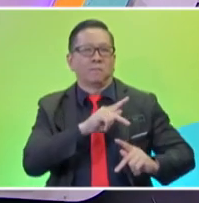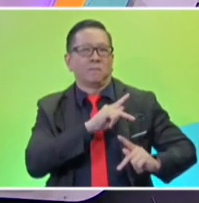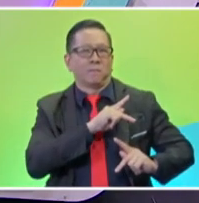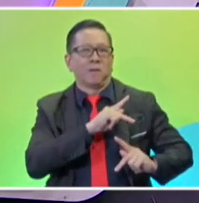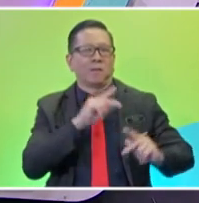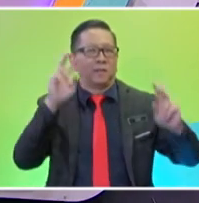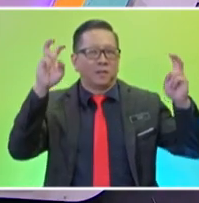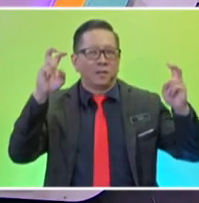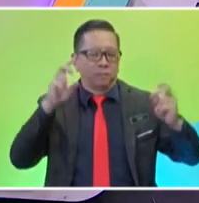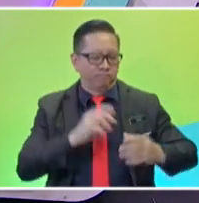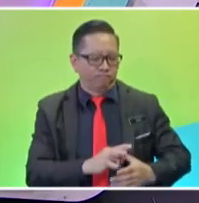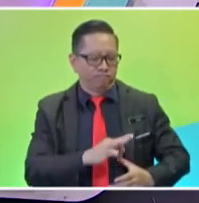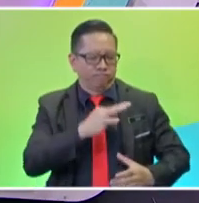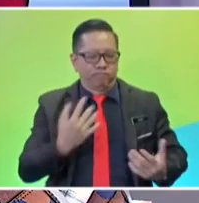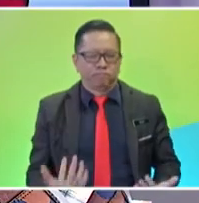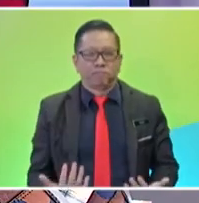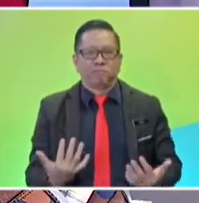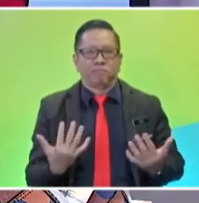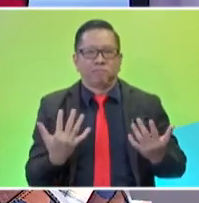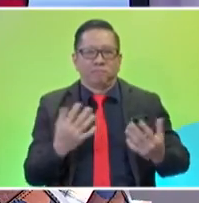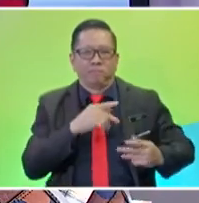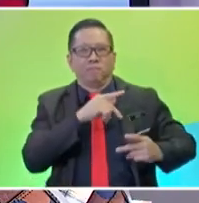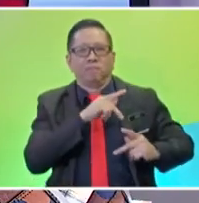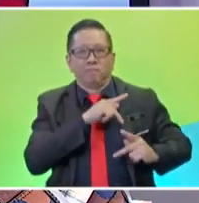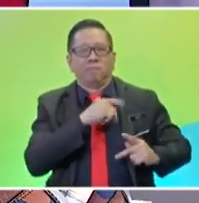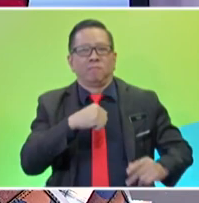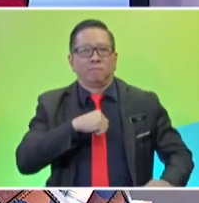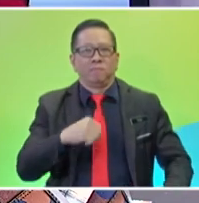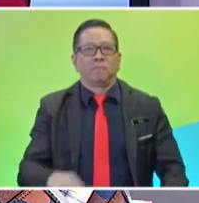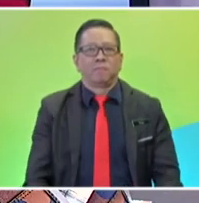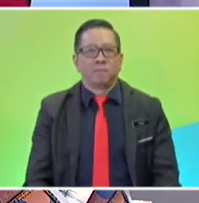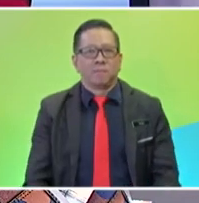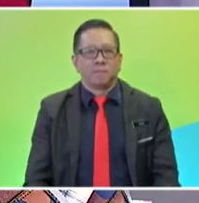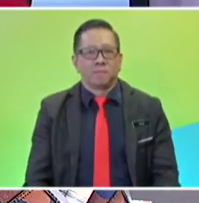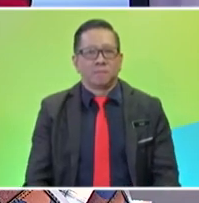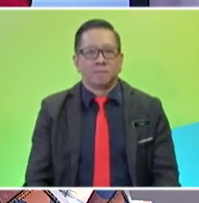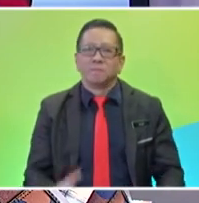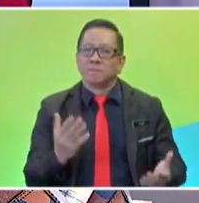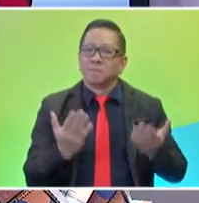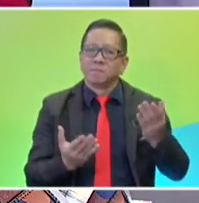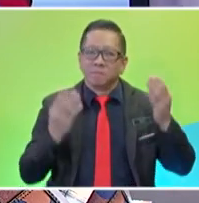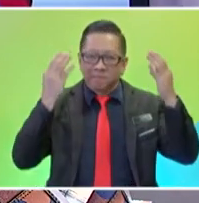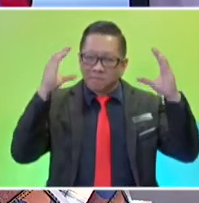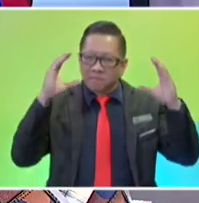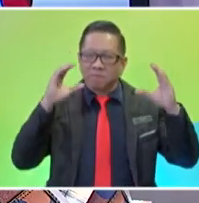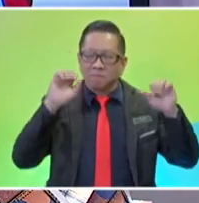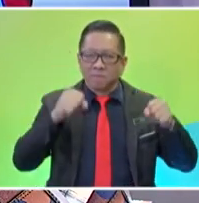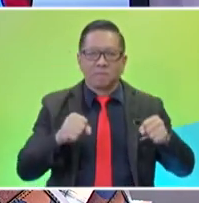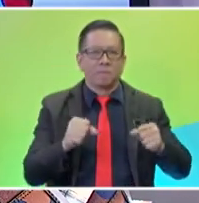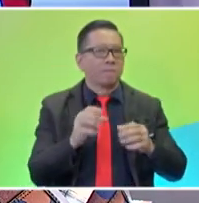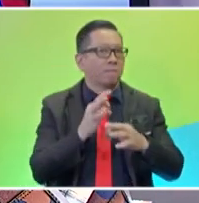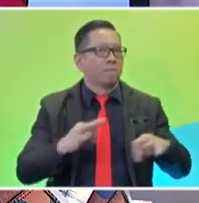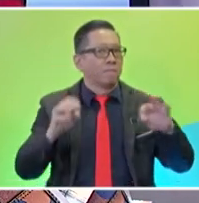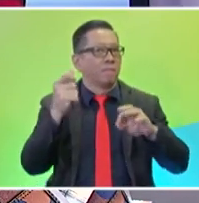sama-sama dalam diri kita juga boleh ceritakan dari segi pencak silat